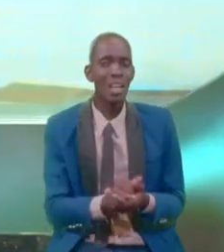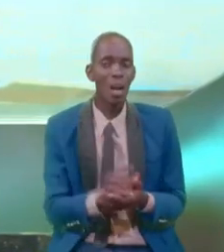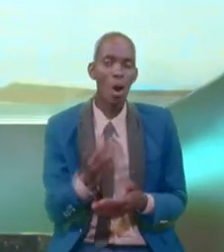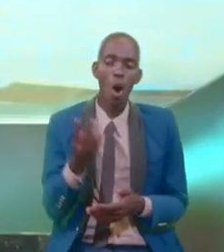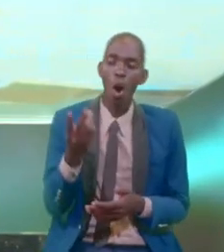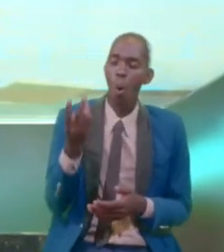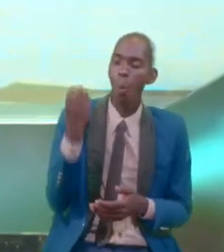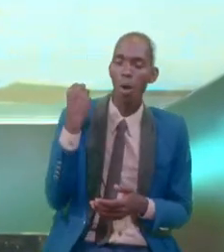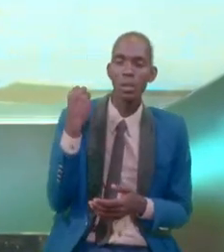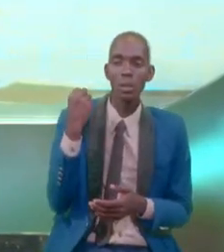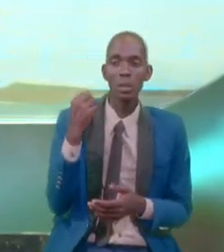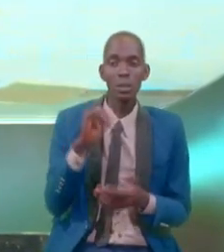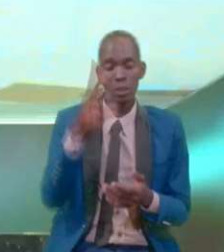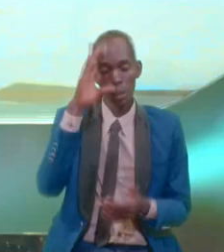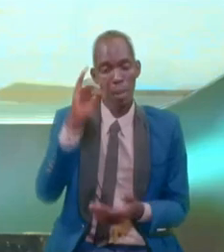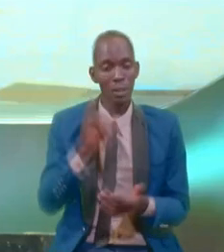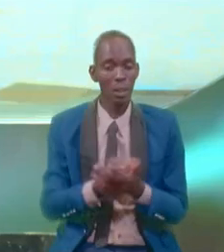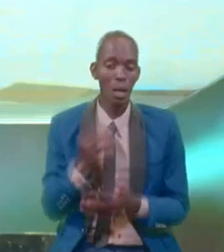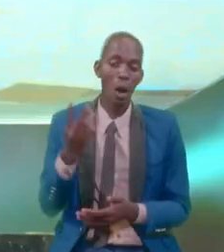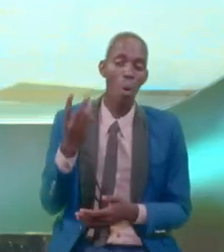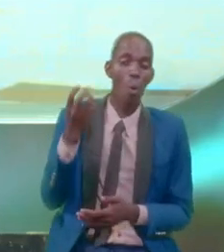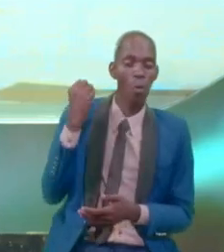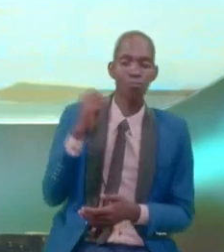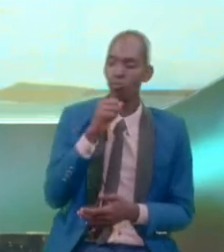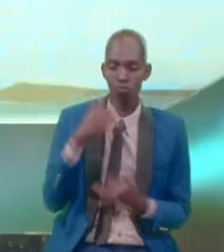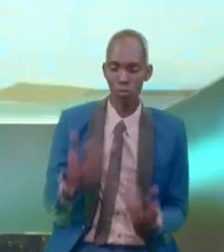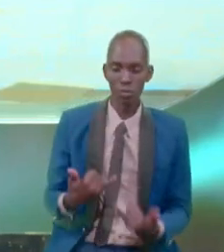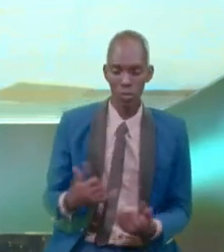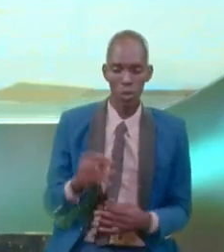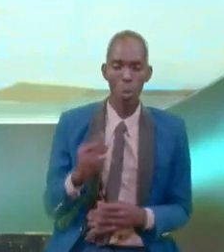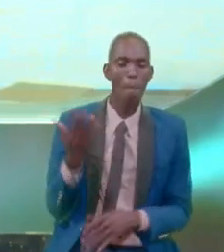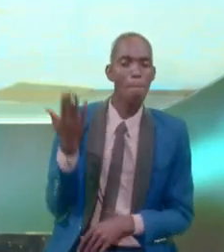le démoniaque. C'est parce qu'ils virent le démoniaque.